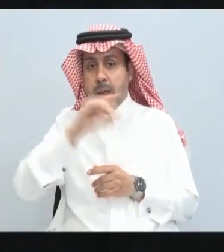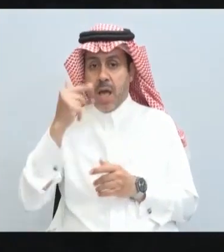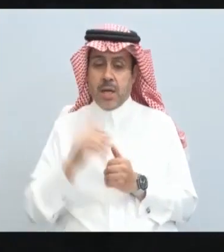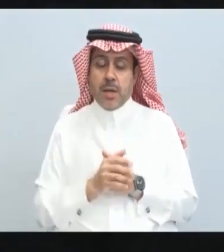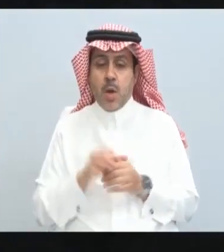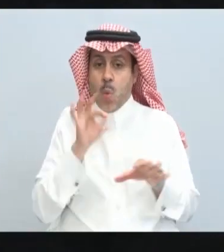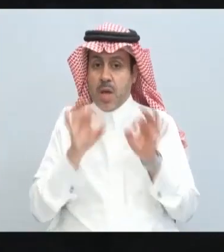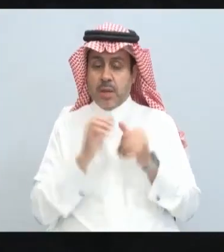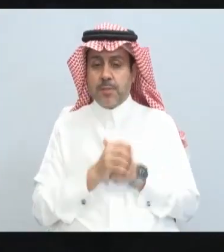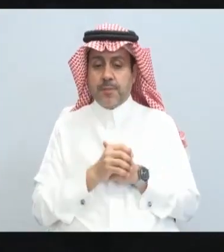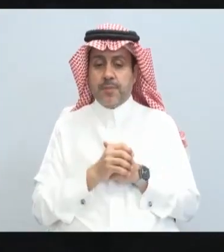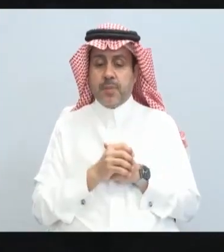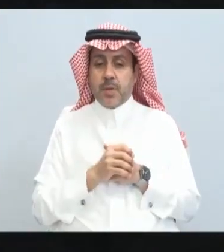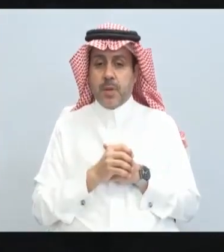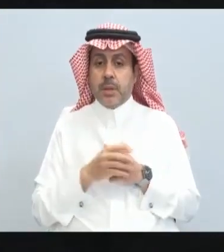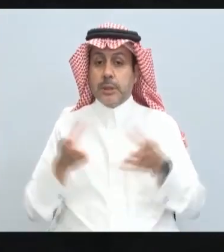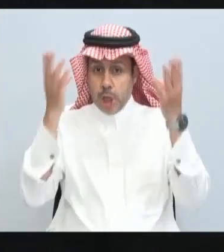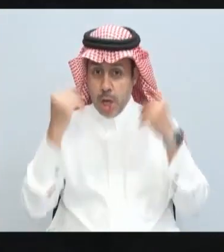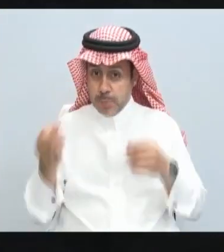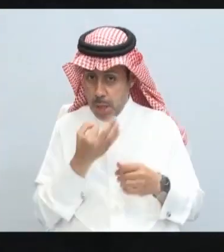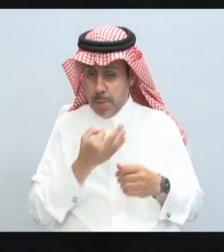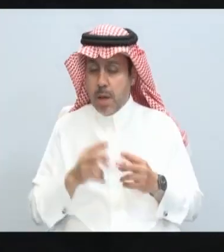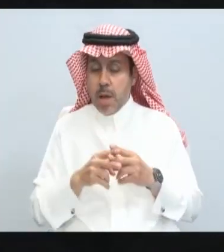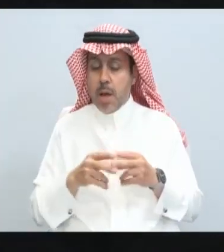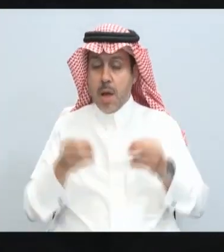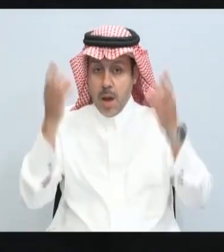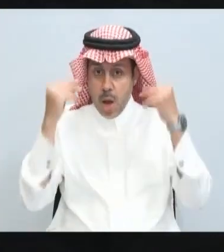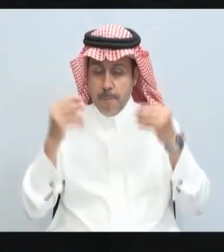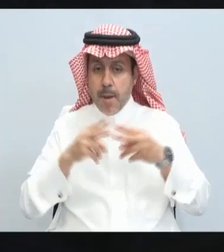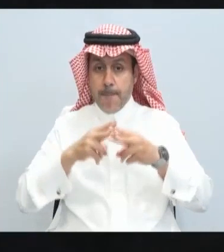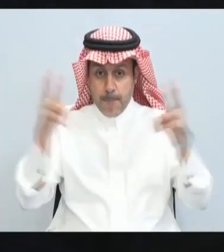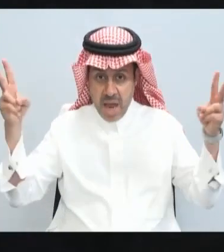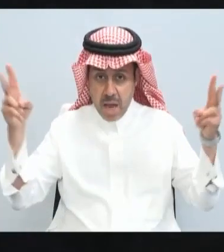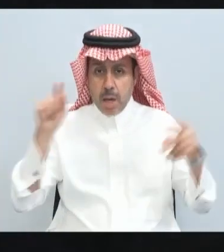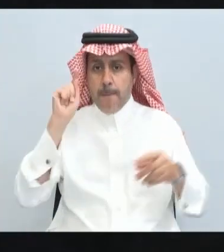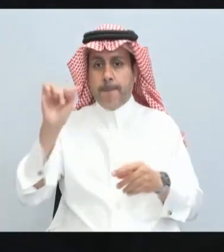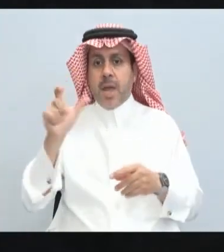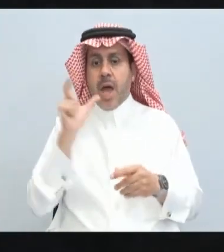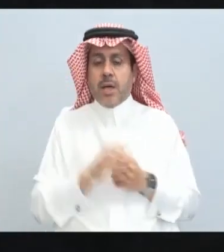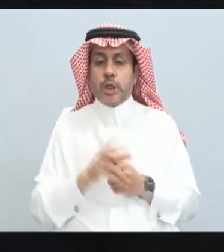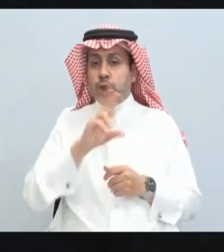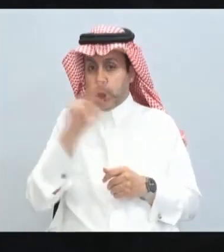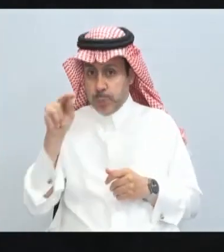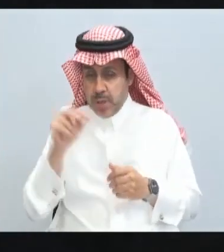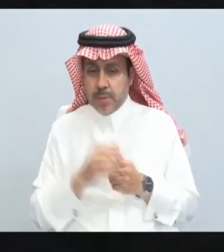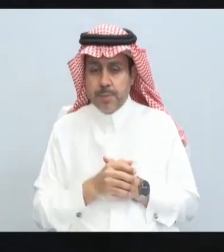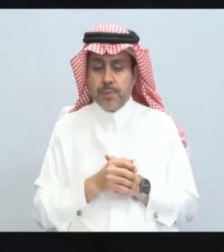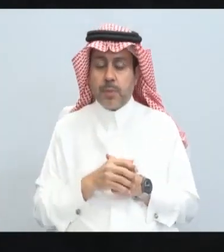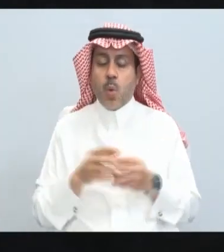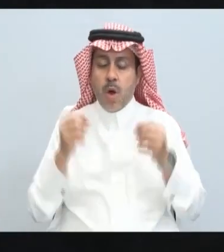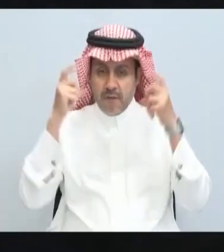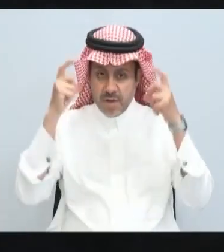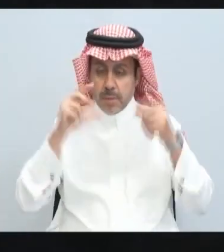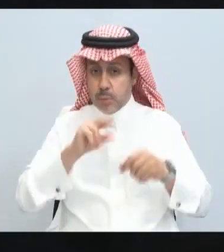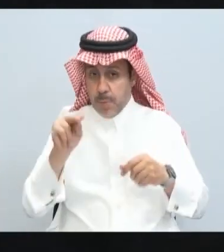قد تكلمنا عن درس الماضي عن علم البيان عرفنا طبعا في علم البيان انا علم البيان يتحدث فيه عن التشبيه بدانا بالتشبيه وعرفنا